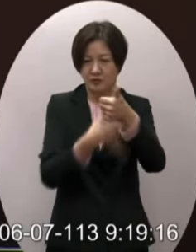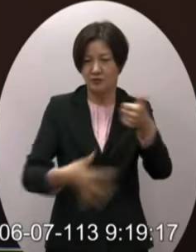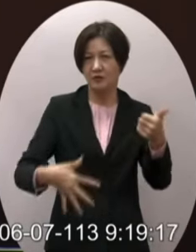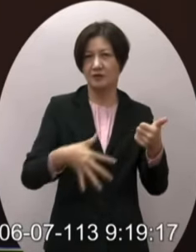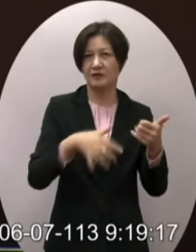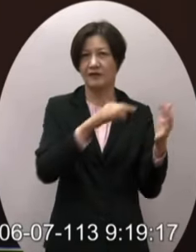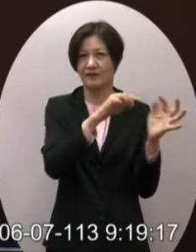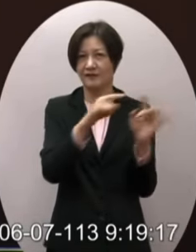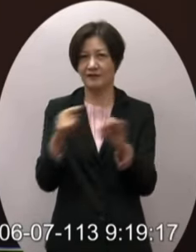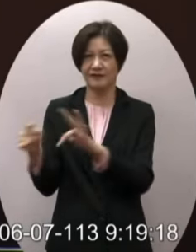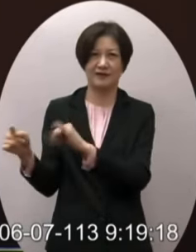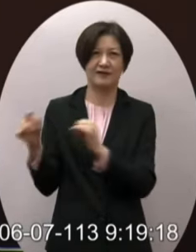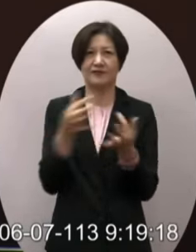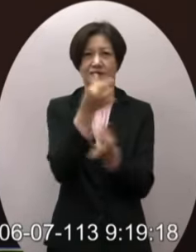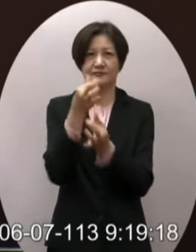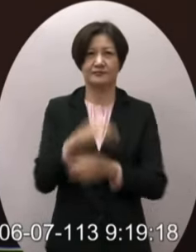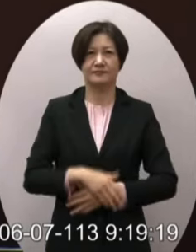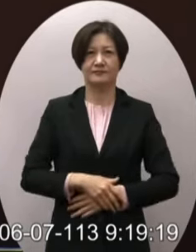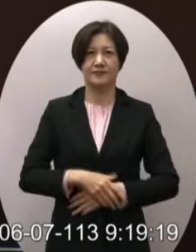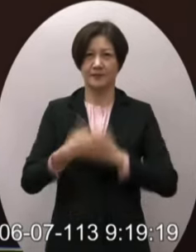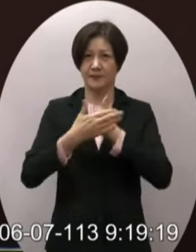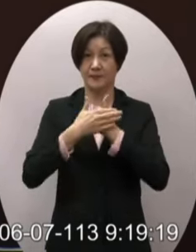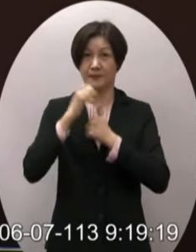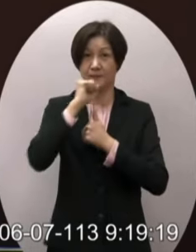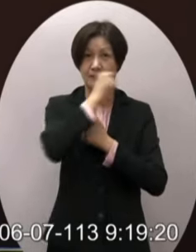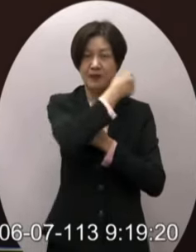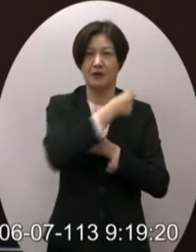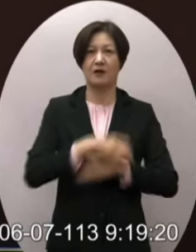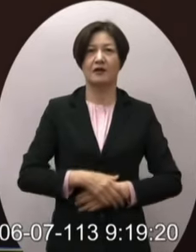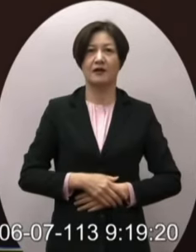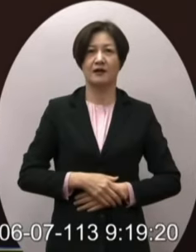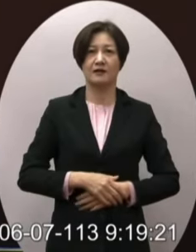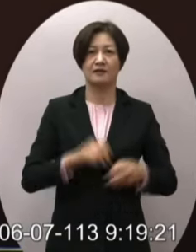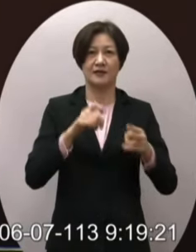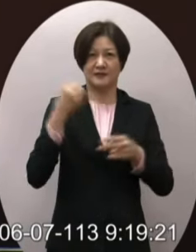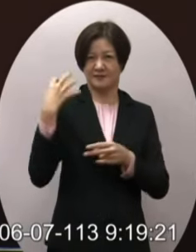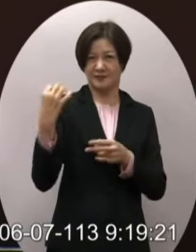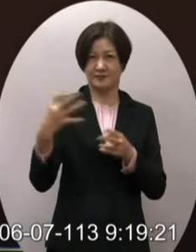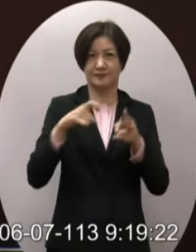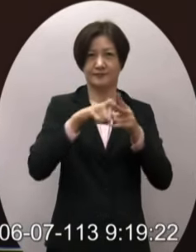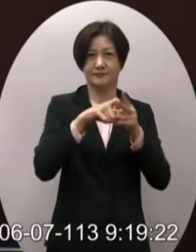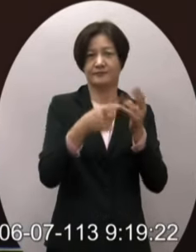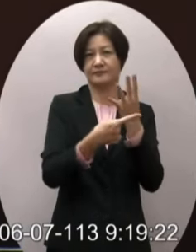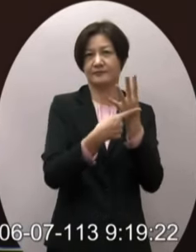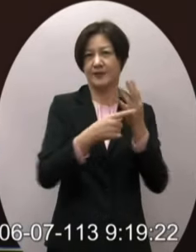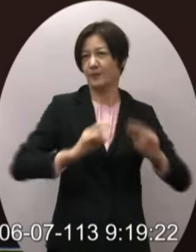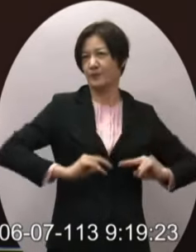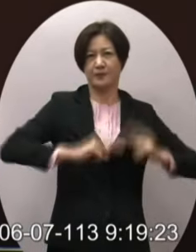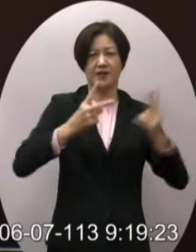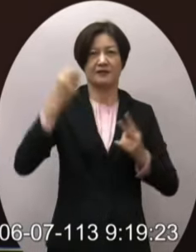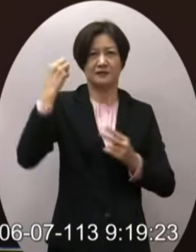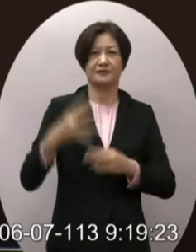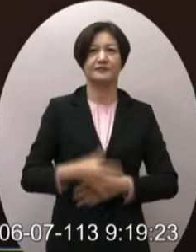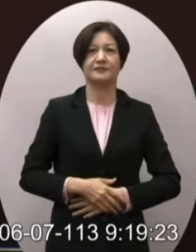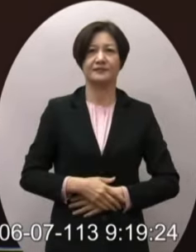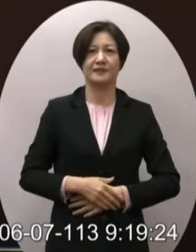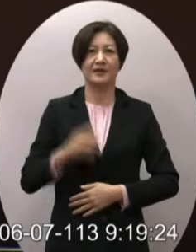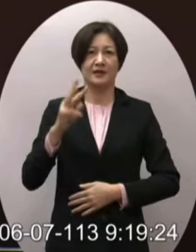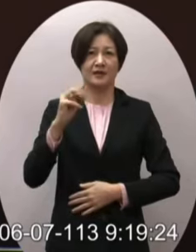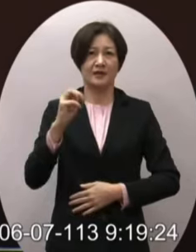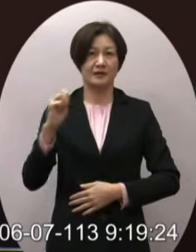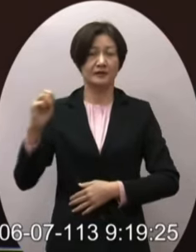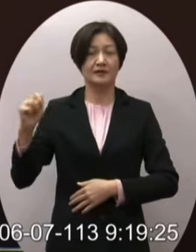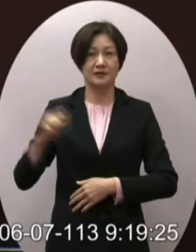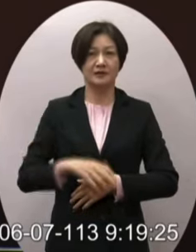湾站上了这一波新的工业革命的世界顶峰，也让呢 NVIDIA、